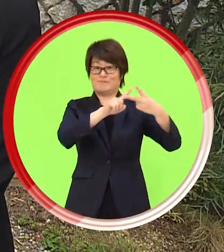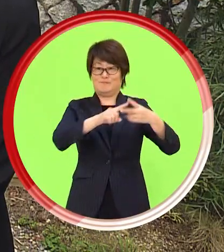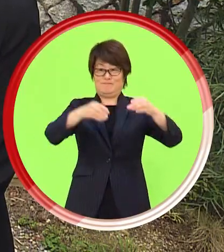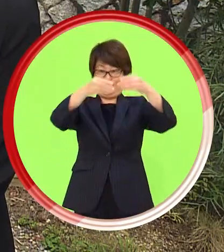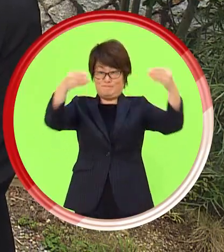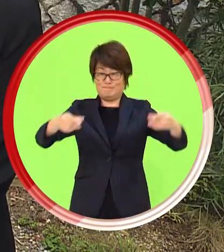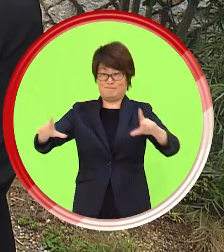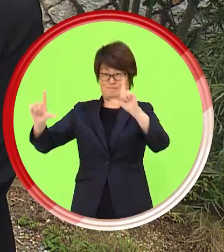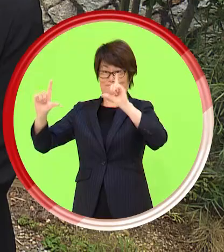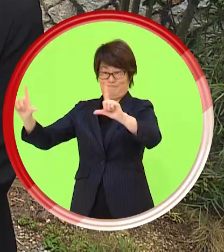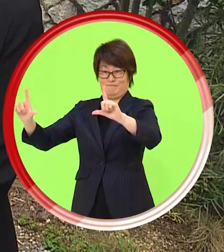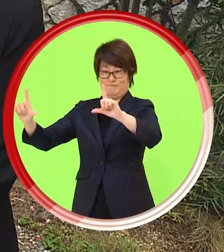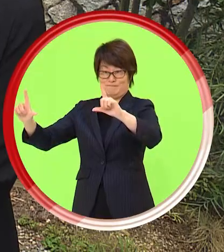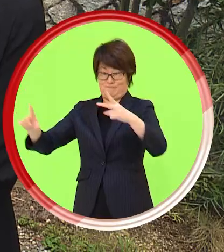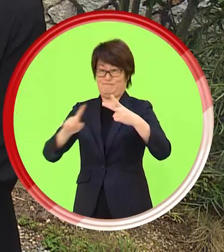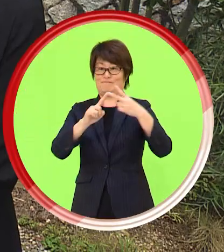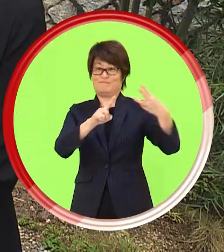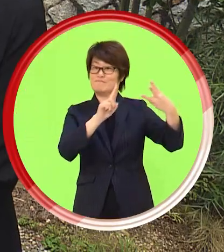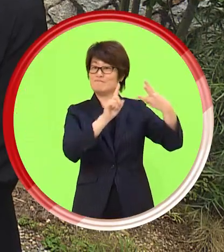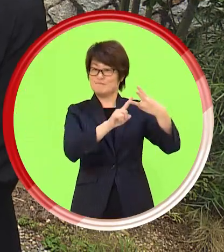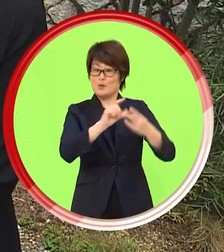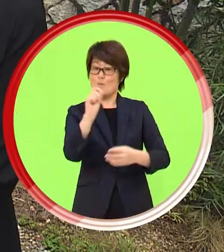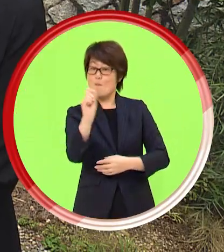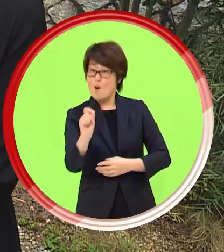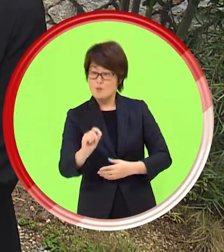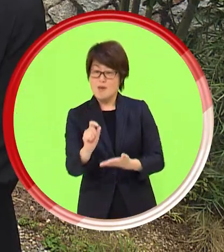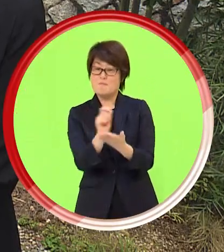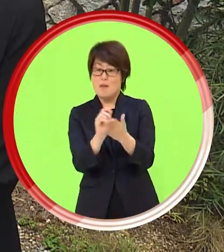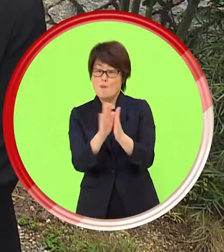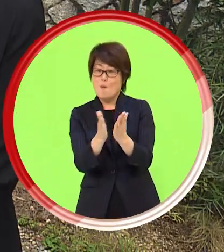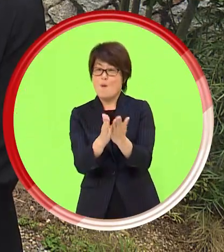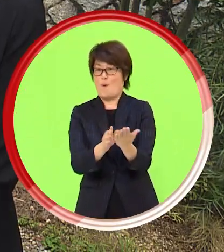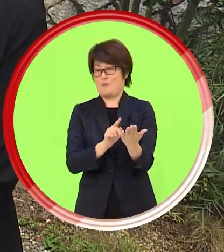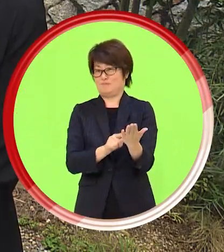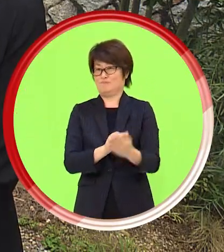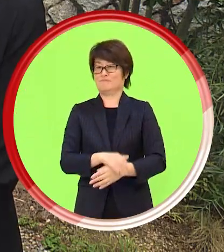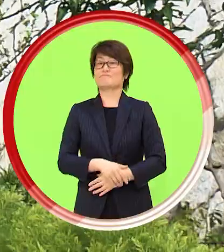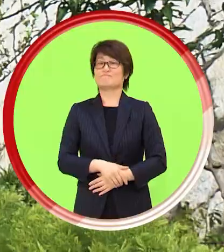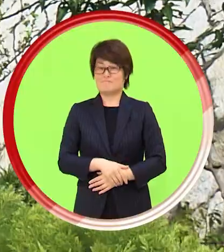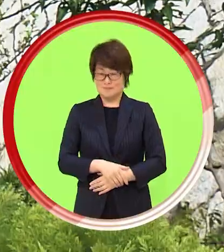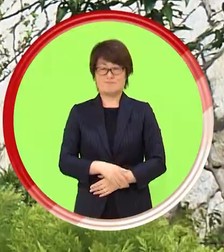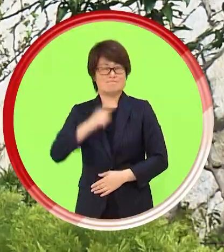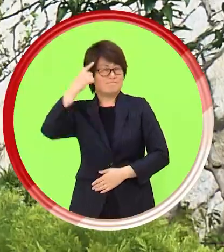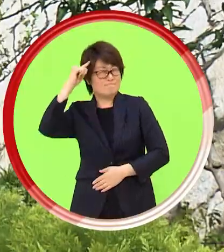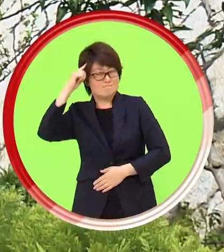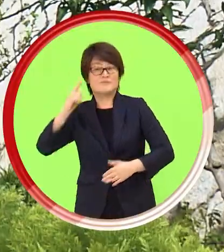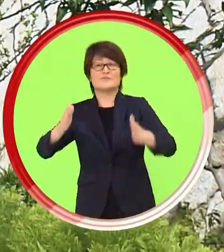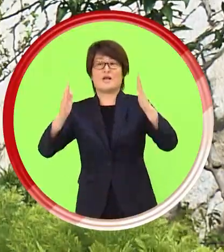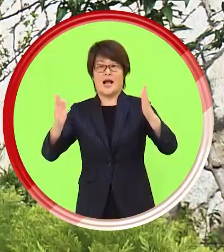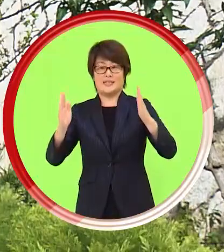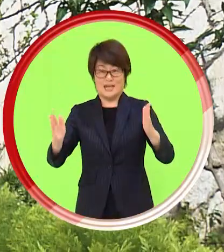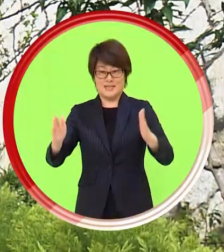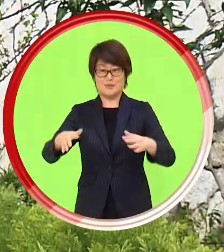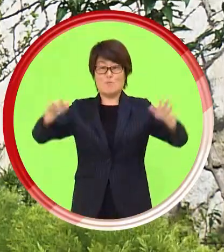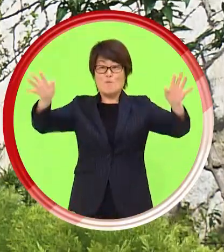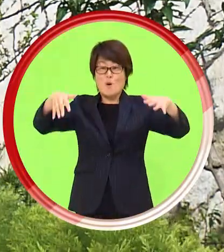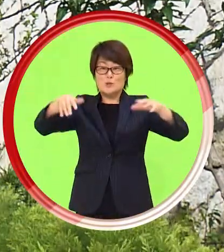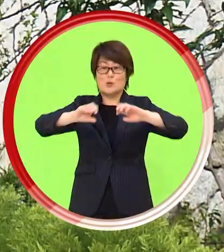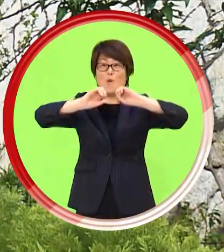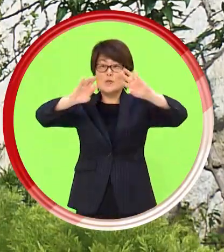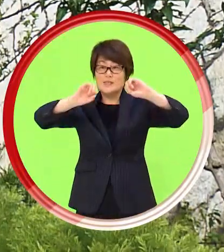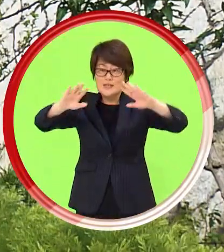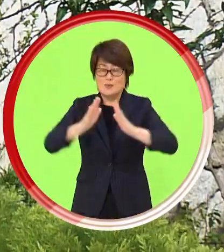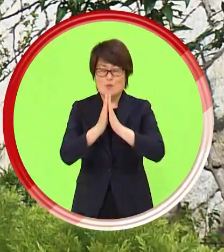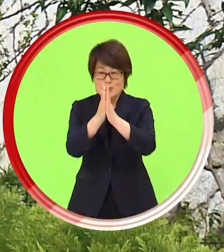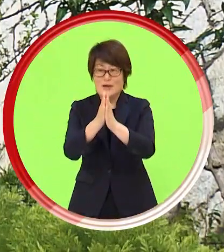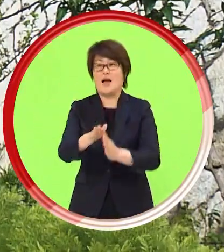B. 名盤と盾、 C. ボールペンとメモ帳。では考えてもらっている間に募集